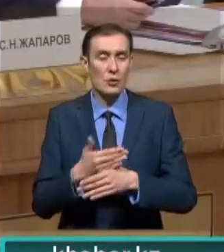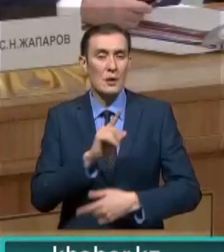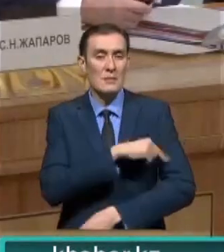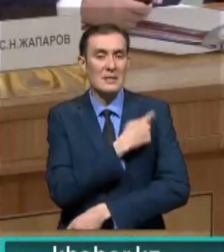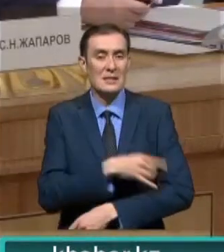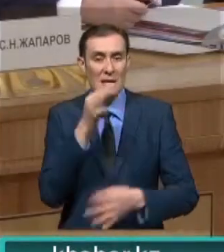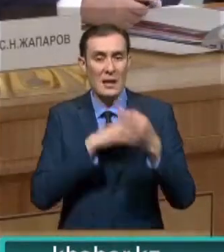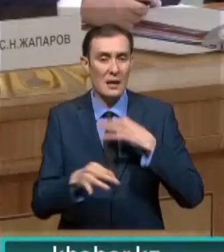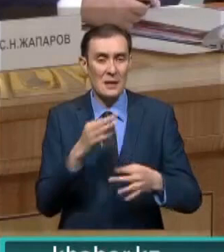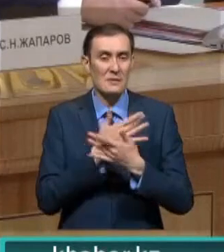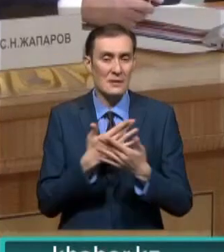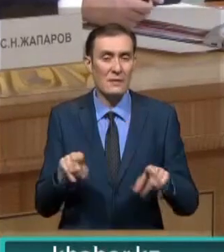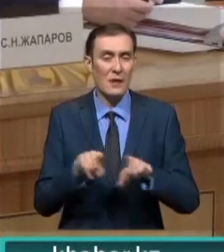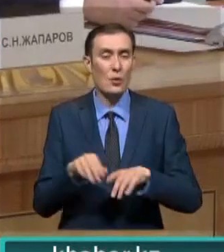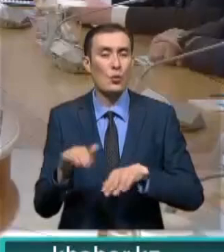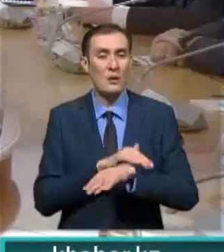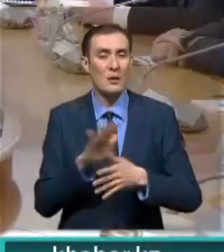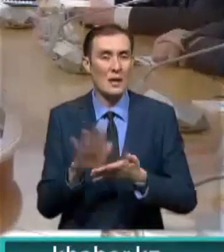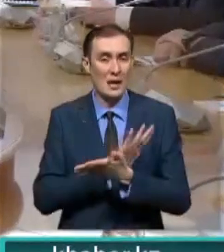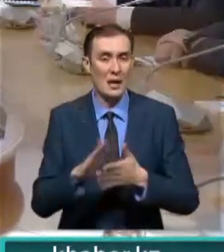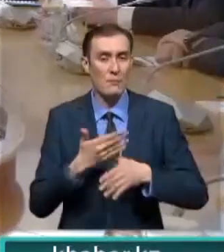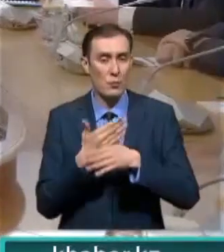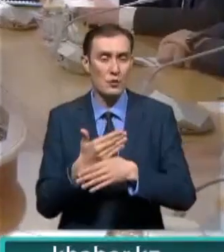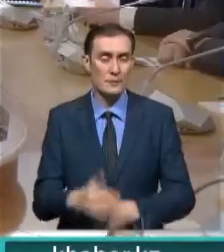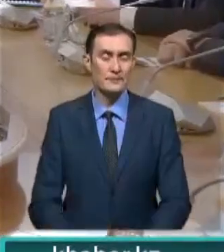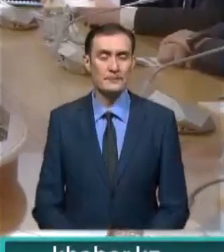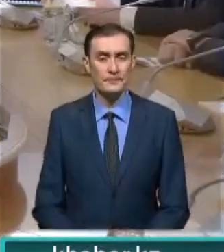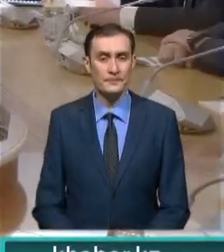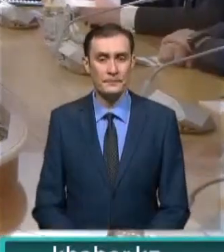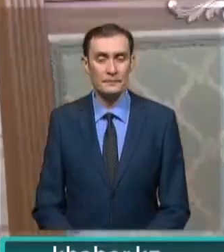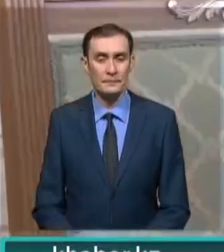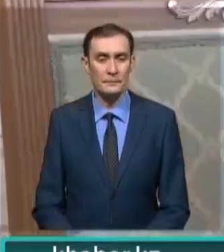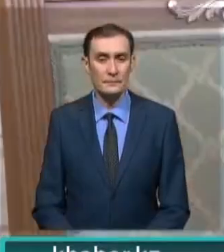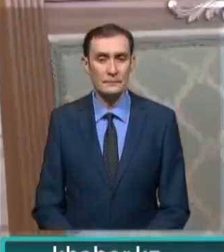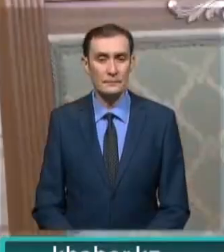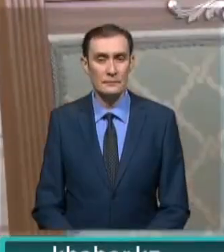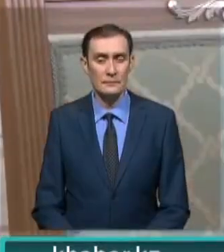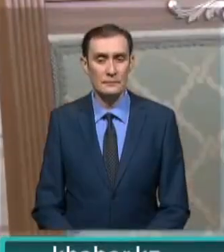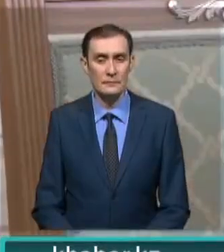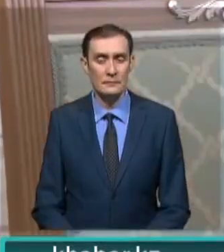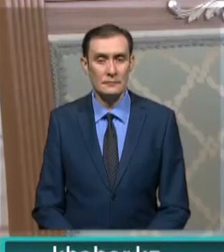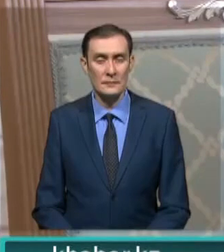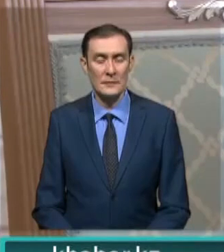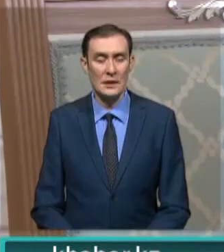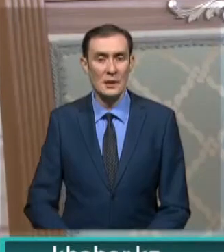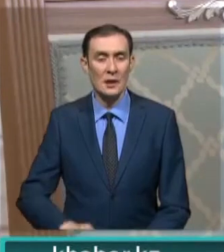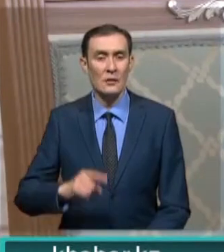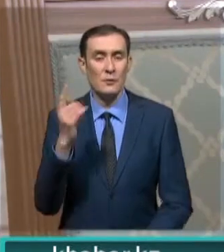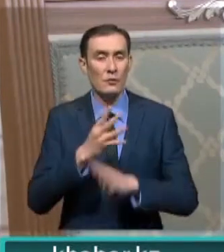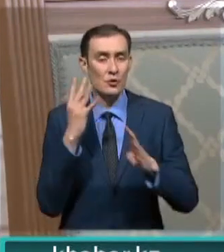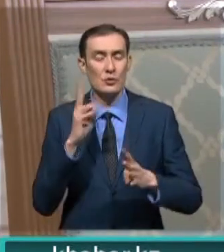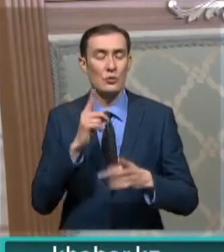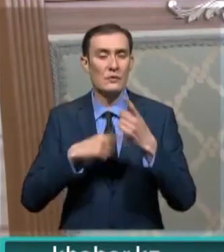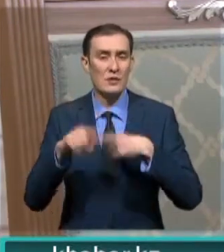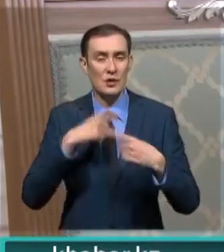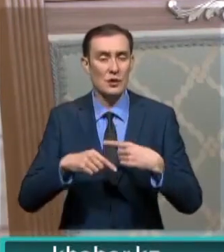медизделий и лекарств в качестве гуманитарной помощи. В первую очередь в их возвращении из других государств на